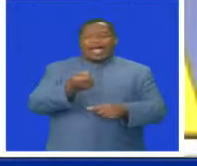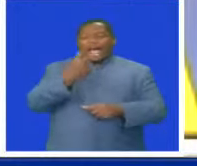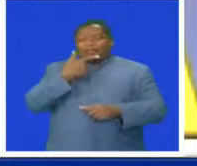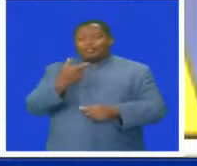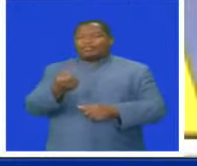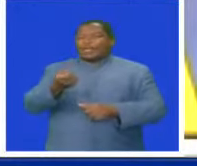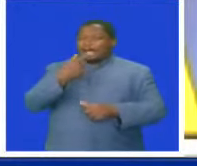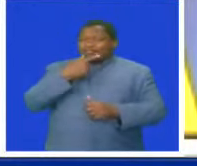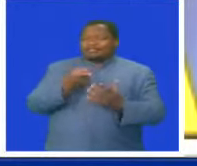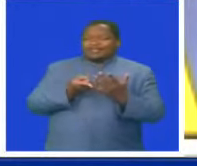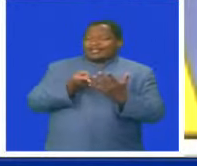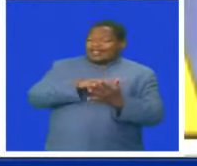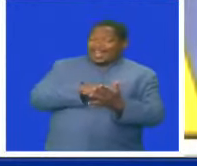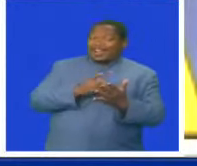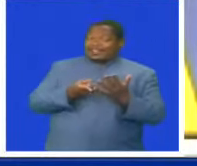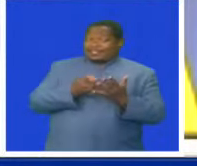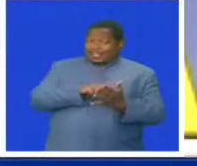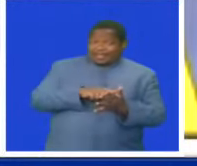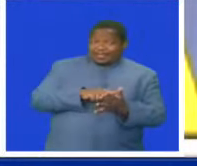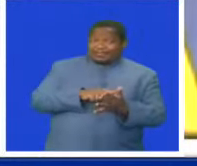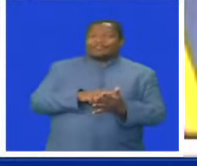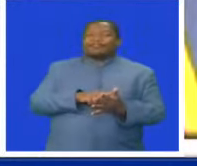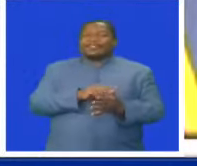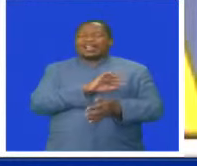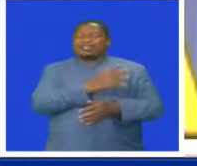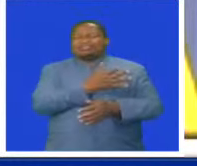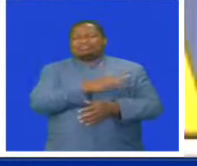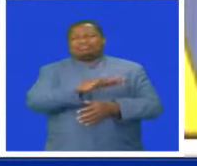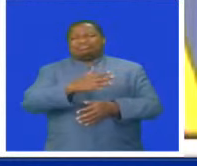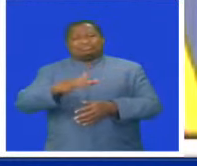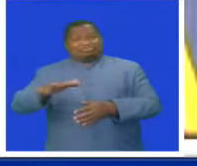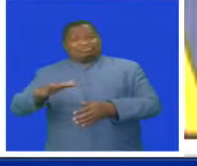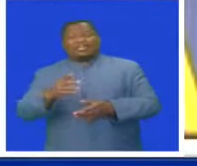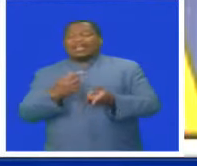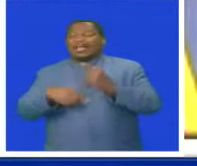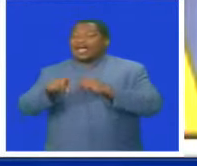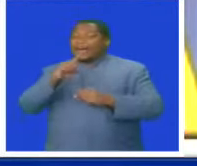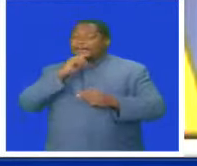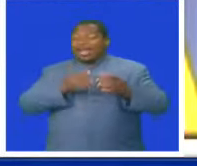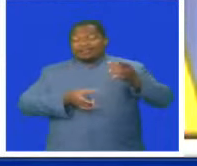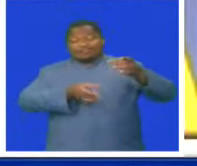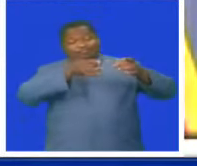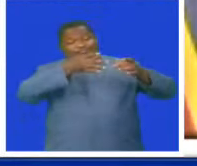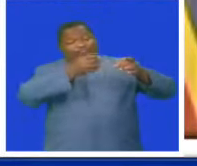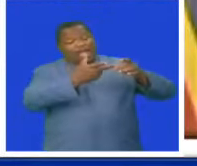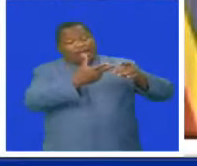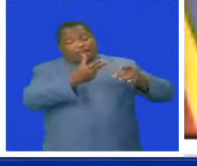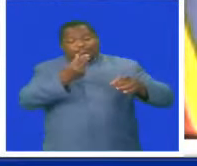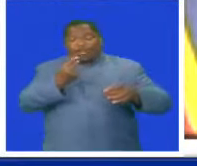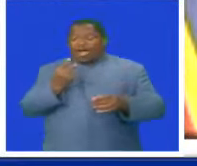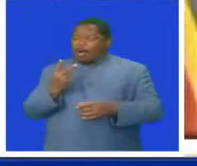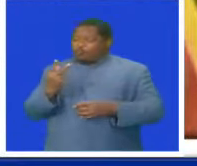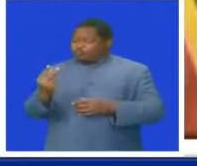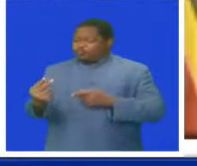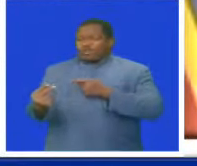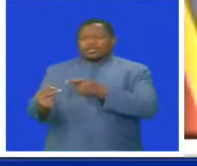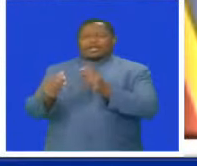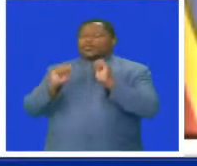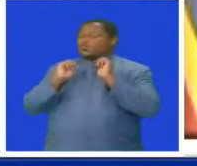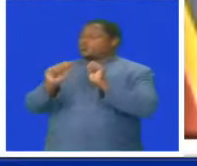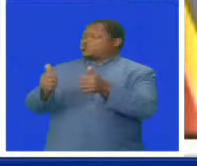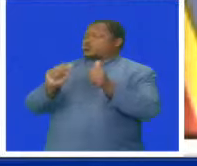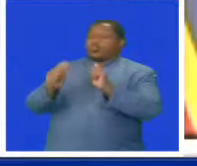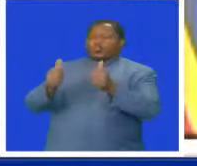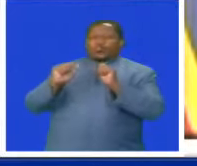wona usebenza kahle kakhulu kunaleliphilisi bathi usebenza kahle kakhulu